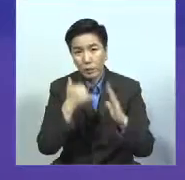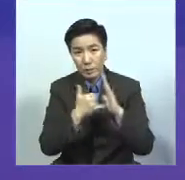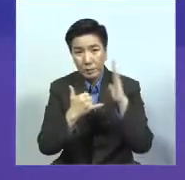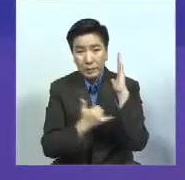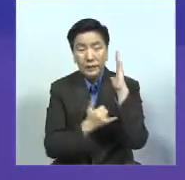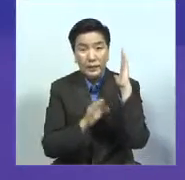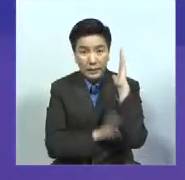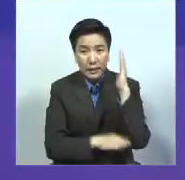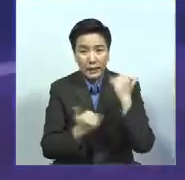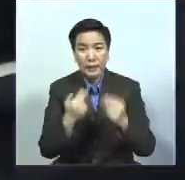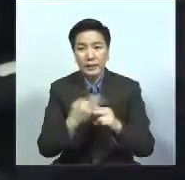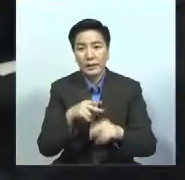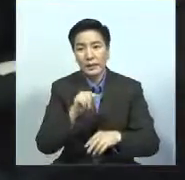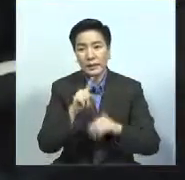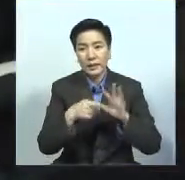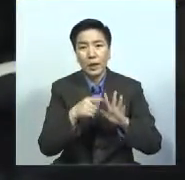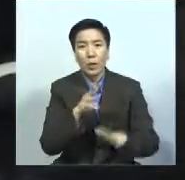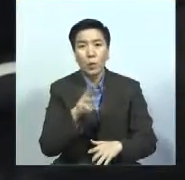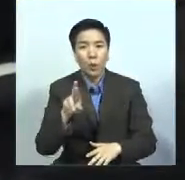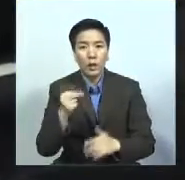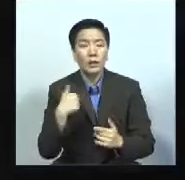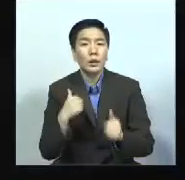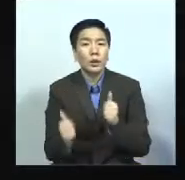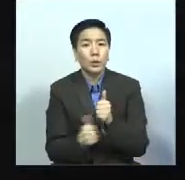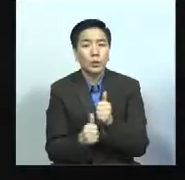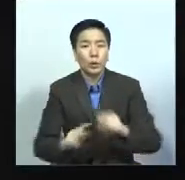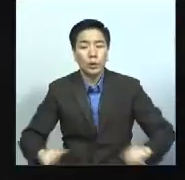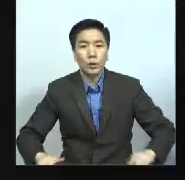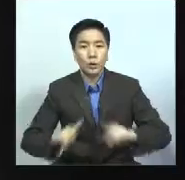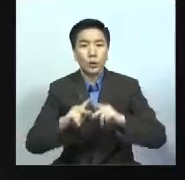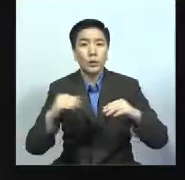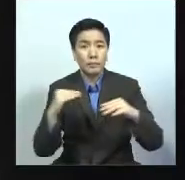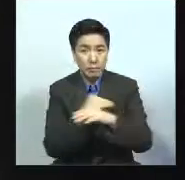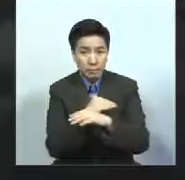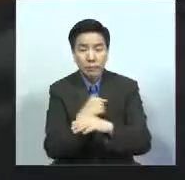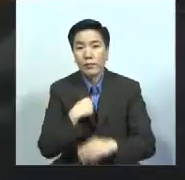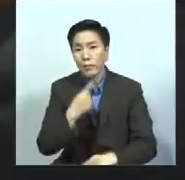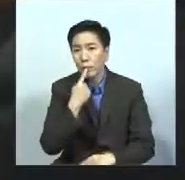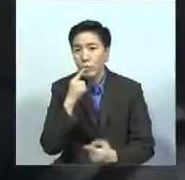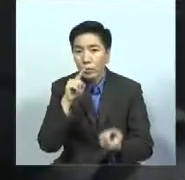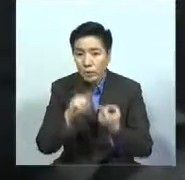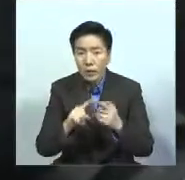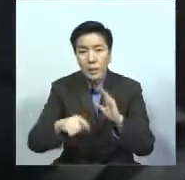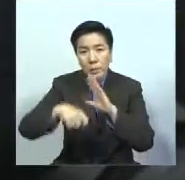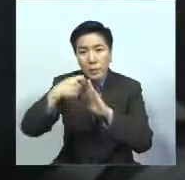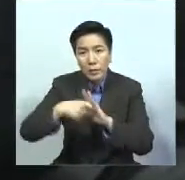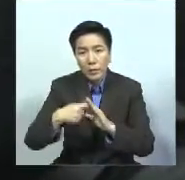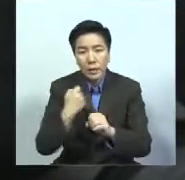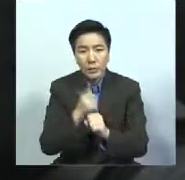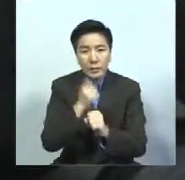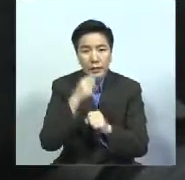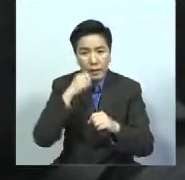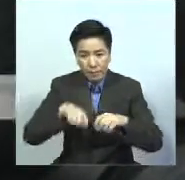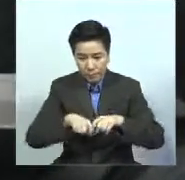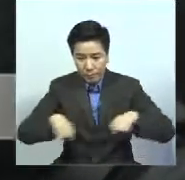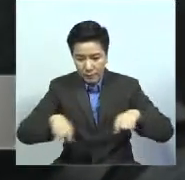การลงพื้นที่ครั้งนี้นะคะเป็นนายถาวรเสนียมรัฐมนตรีช่วยว่าการกระทรวงคมนาคมที่พูดถึงสาเหตุการก่อสร้าง